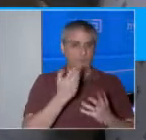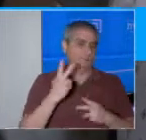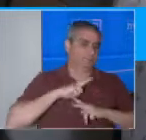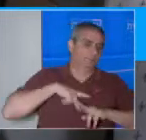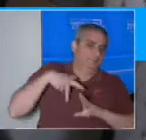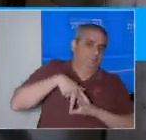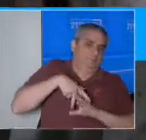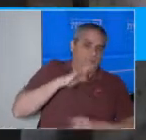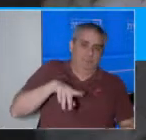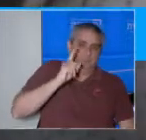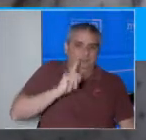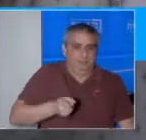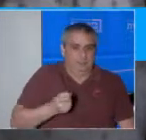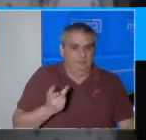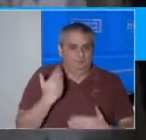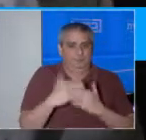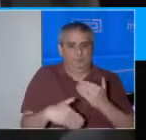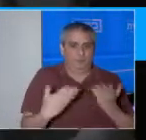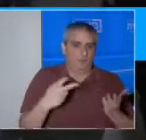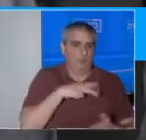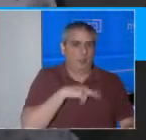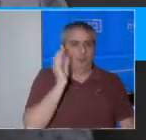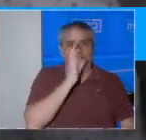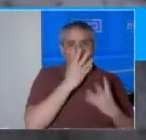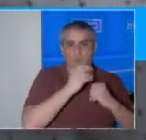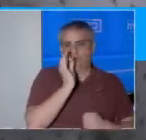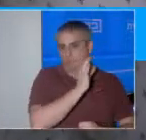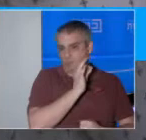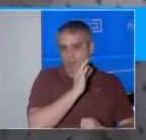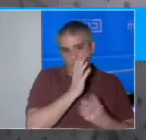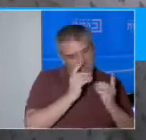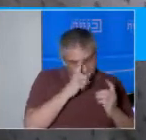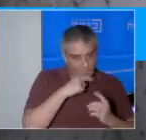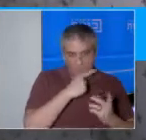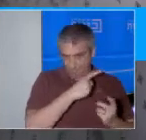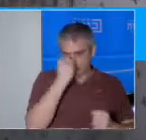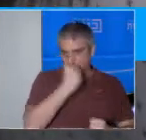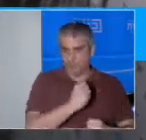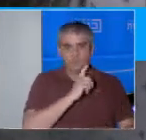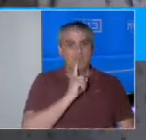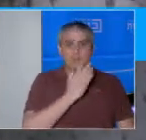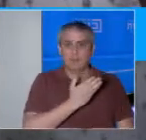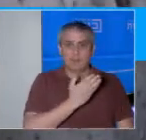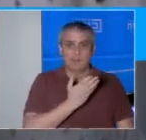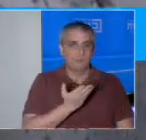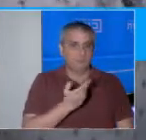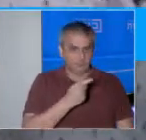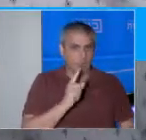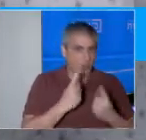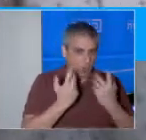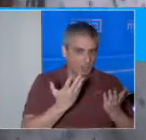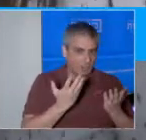עליהם, שהילדים צריכים להיות בסופו של דבר תחת אחריות משפחתית דרך האב שרצח את האם. וזה